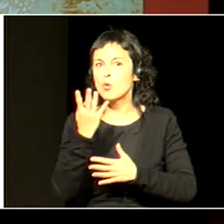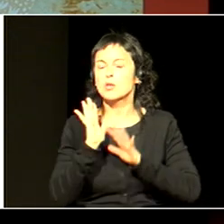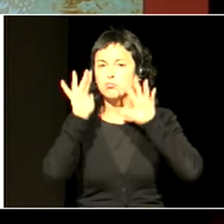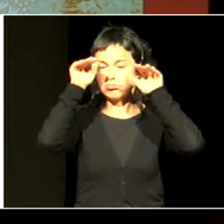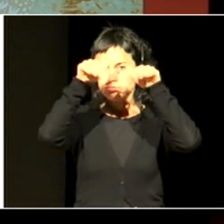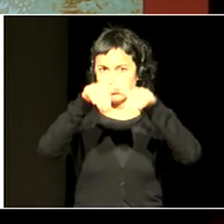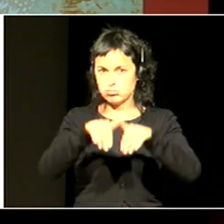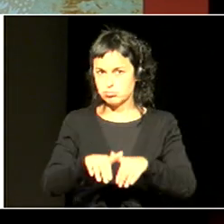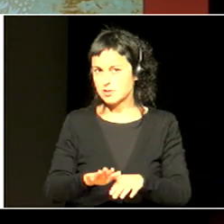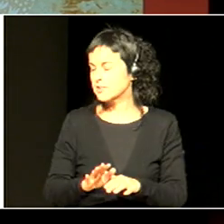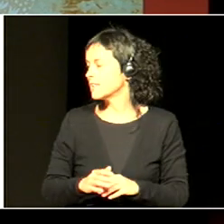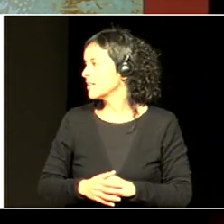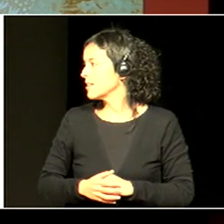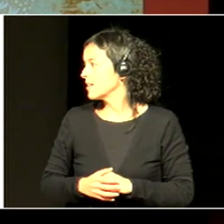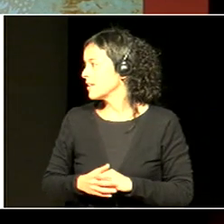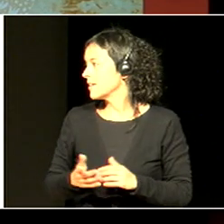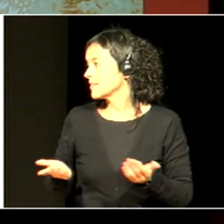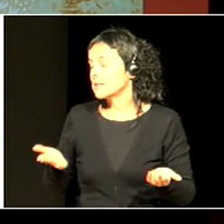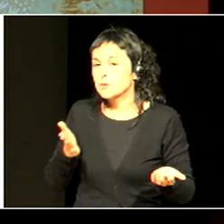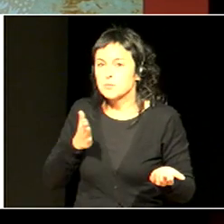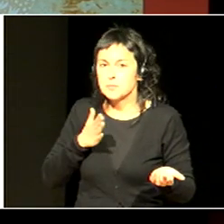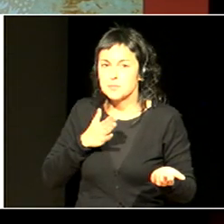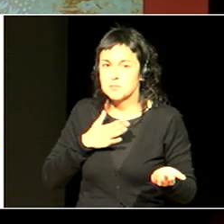gure partetik, ea,